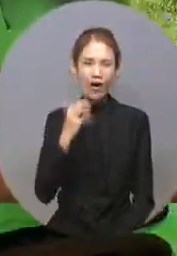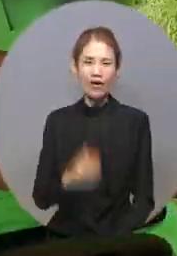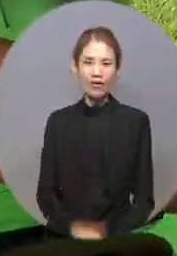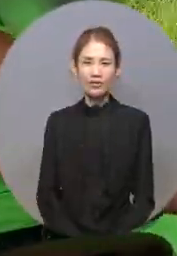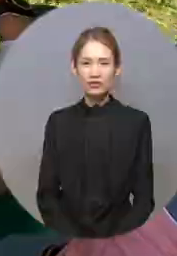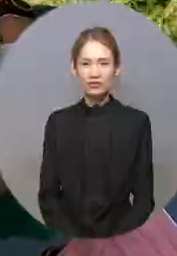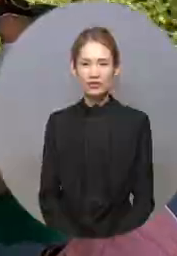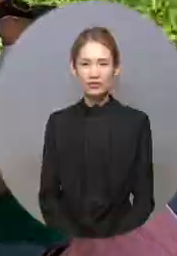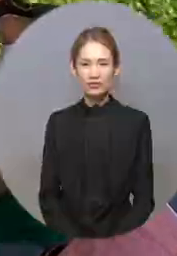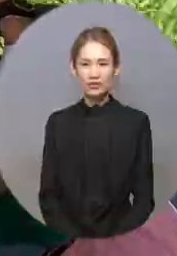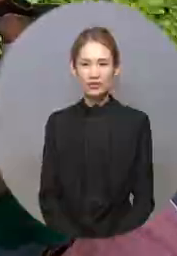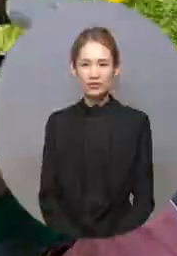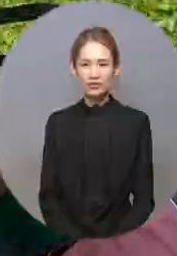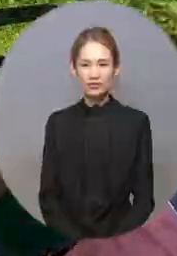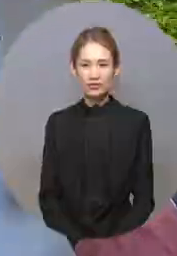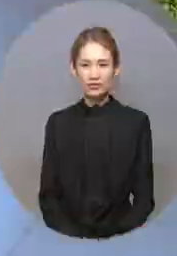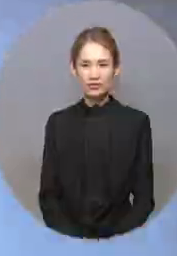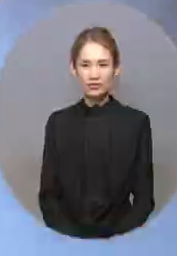이거 해, 이거.